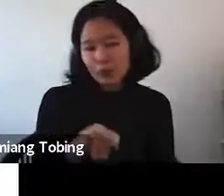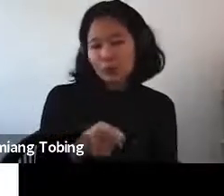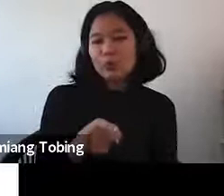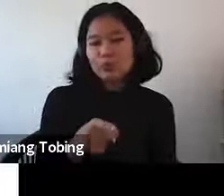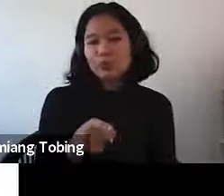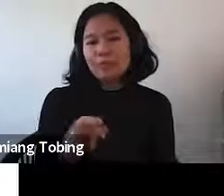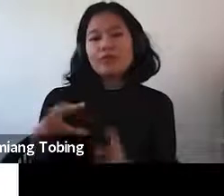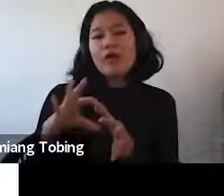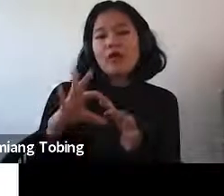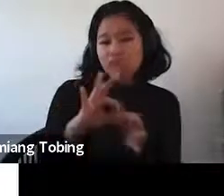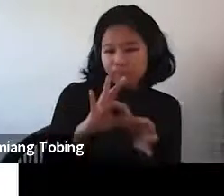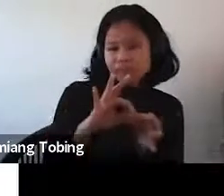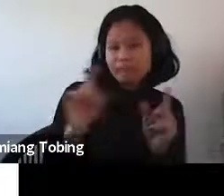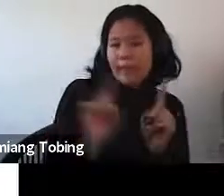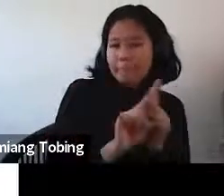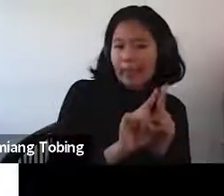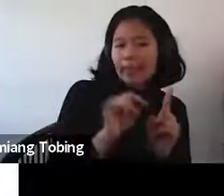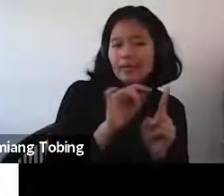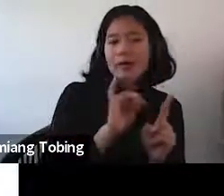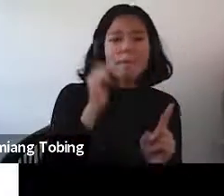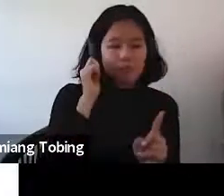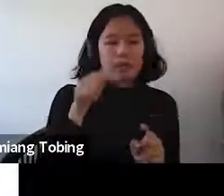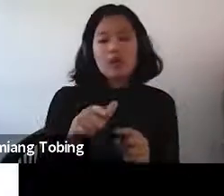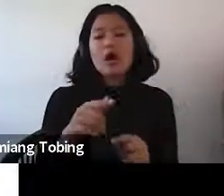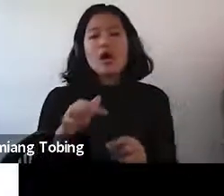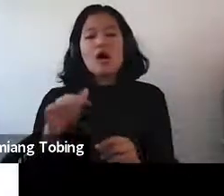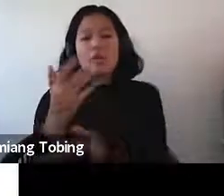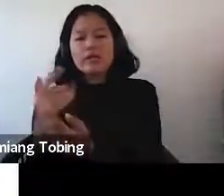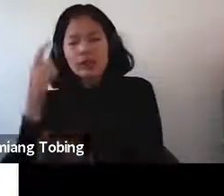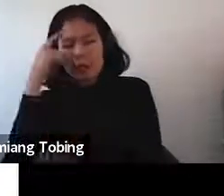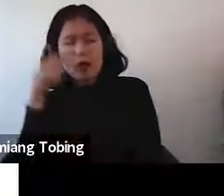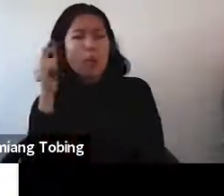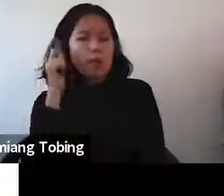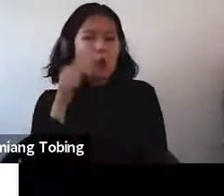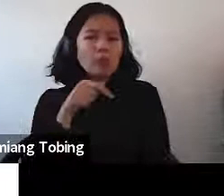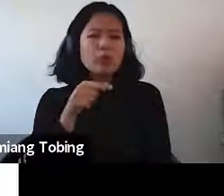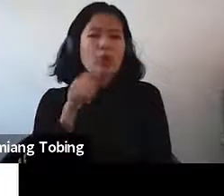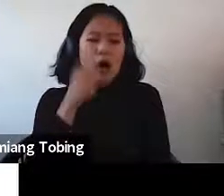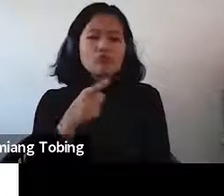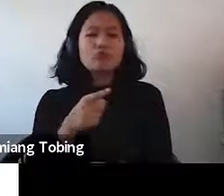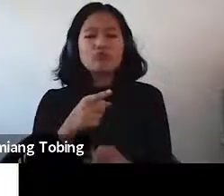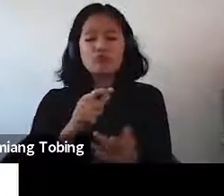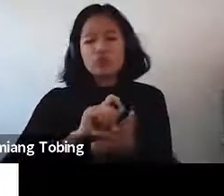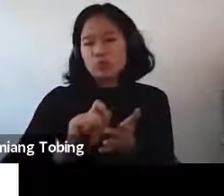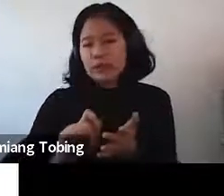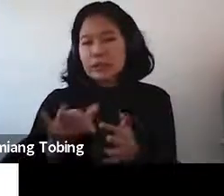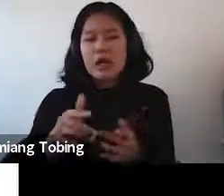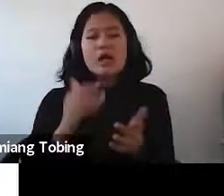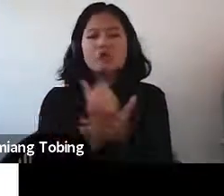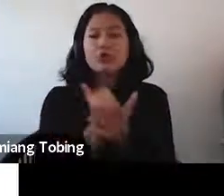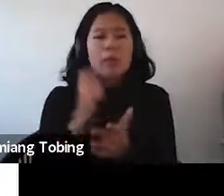oleh perempuan itu adalah pekerjaan-pekerjaan atau studi ya, field of study yang cocok